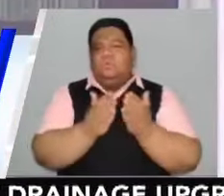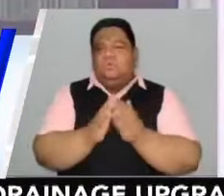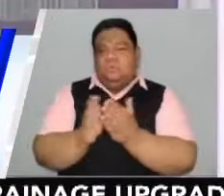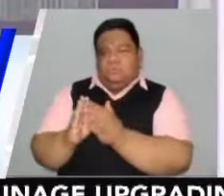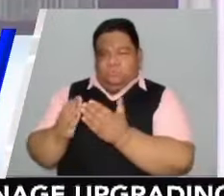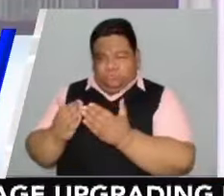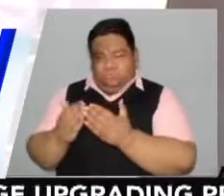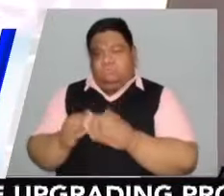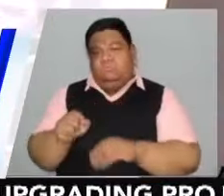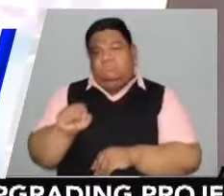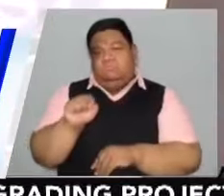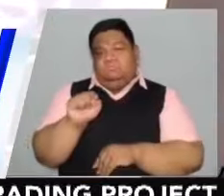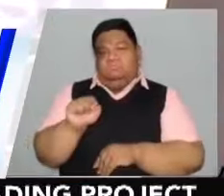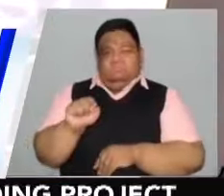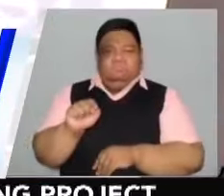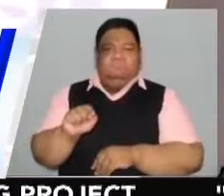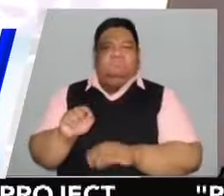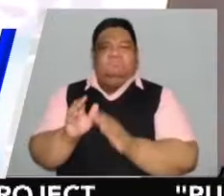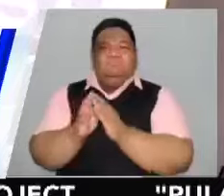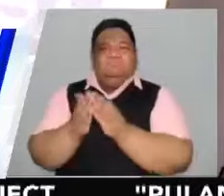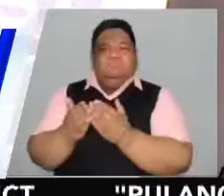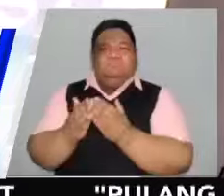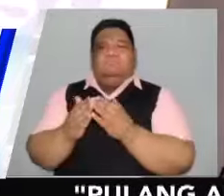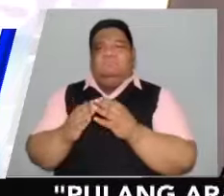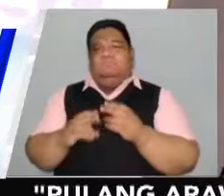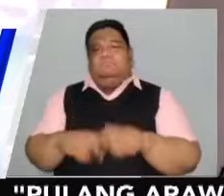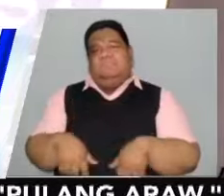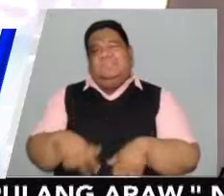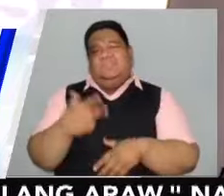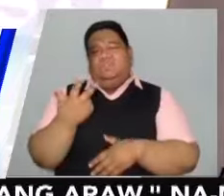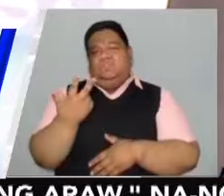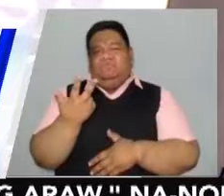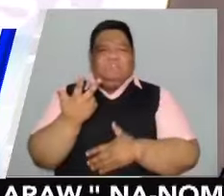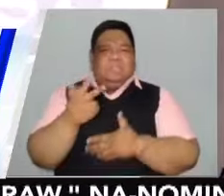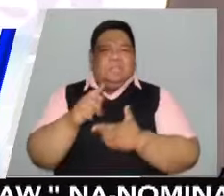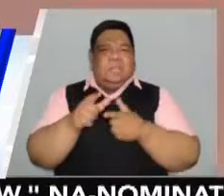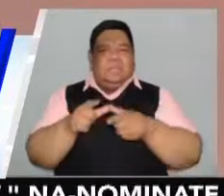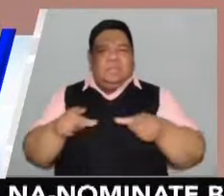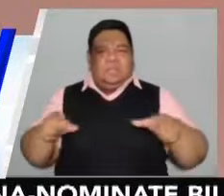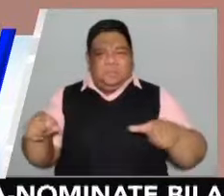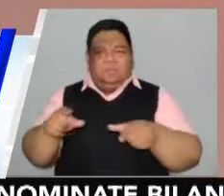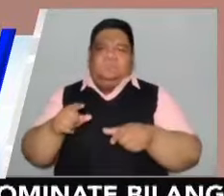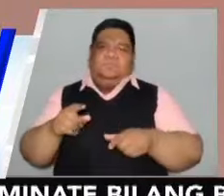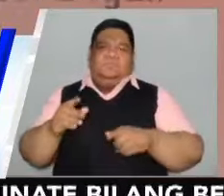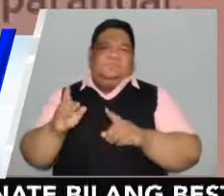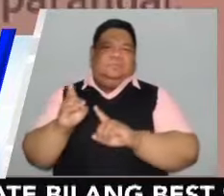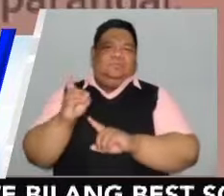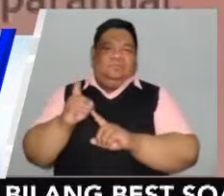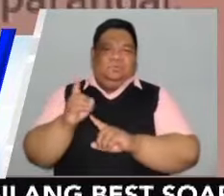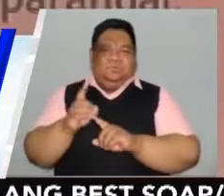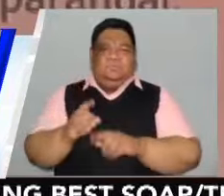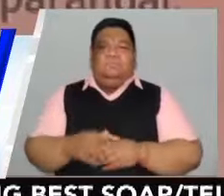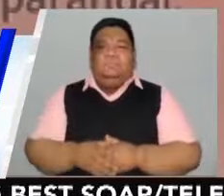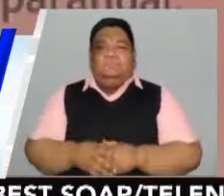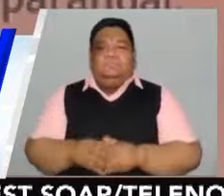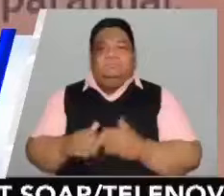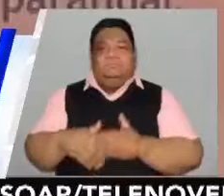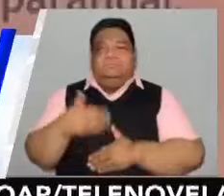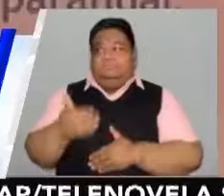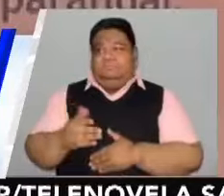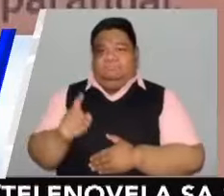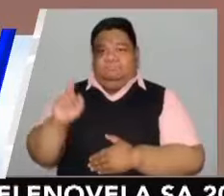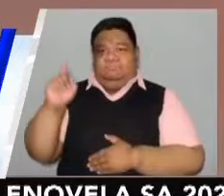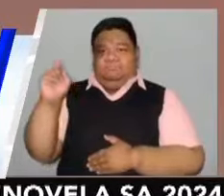bokabularyong trilingual, English Ligaynon, Filipino. Tandang bato ang mga manunulat sa aking